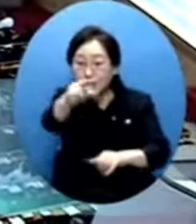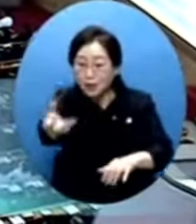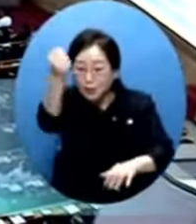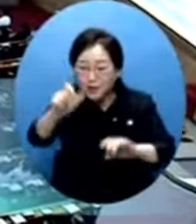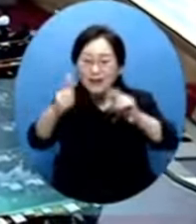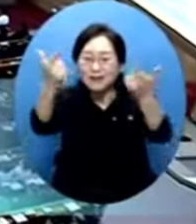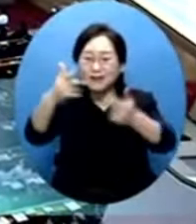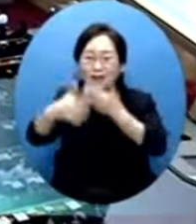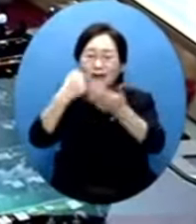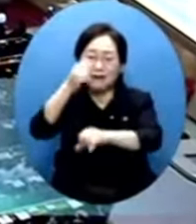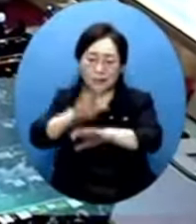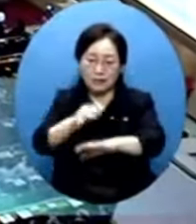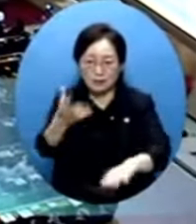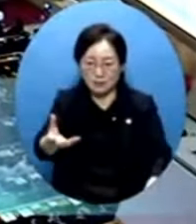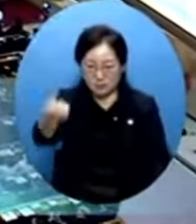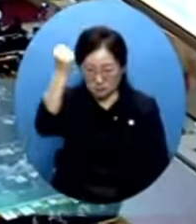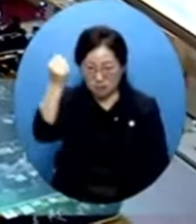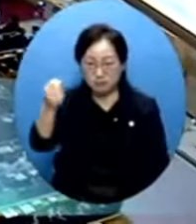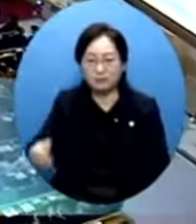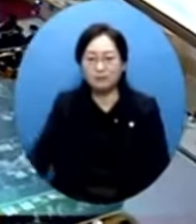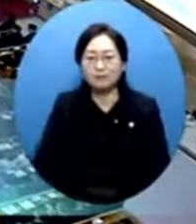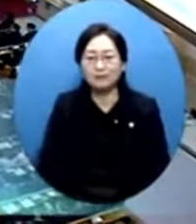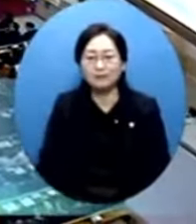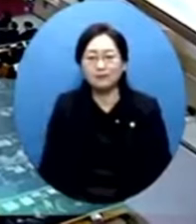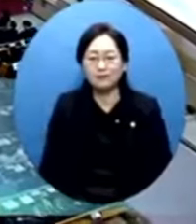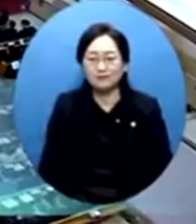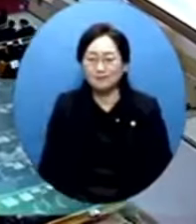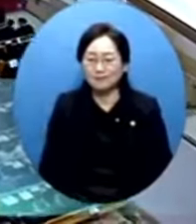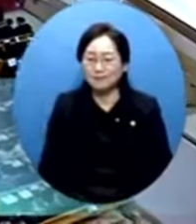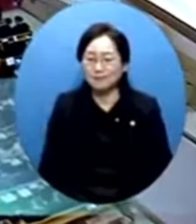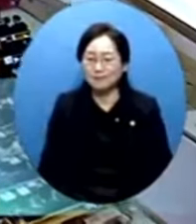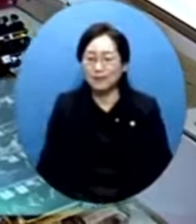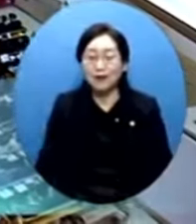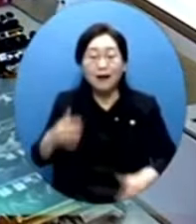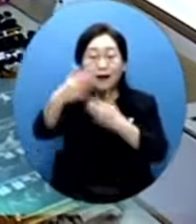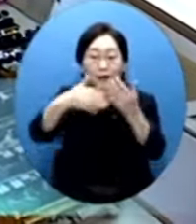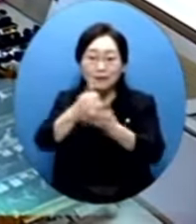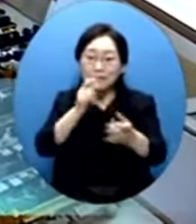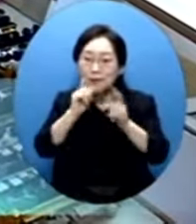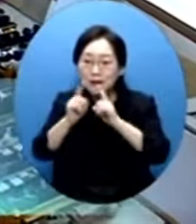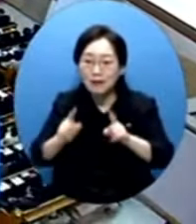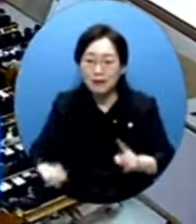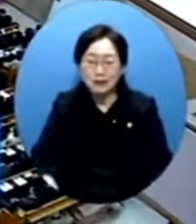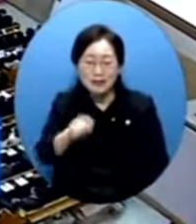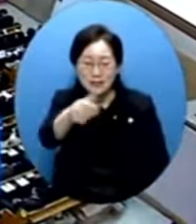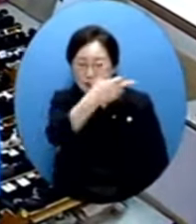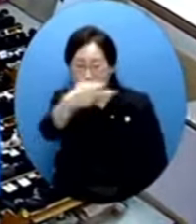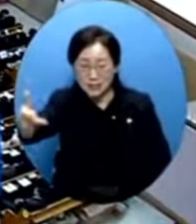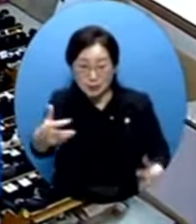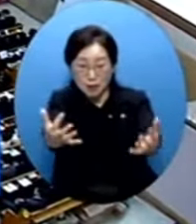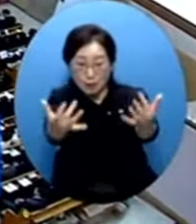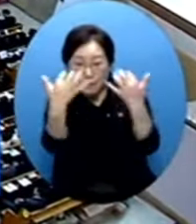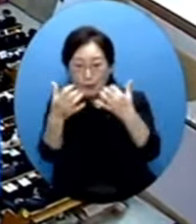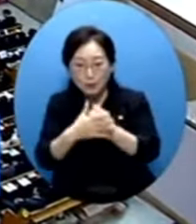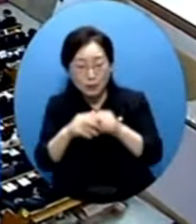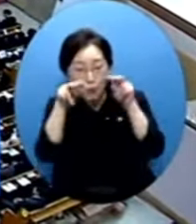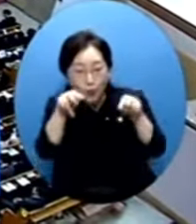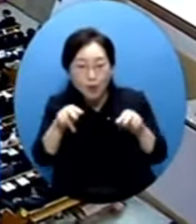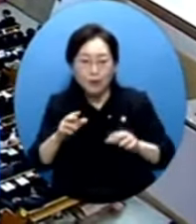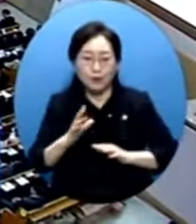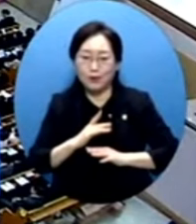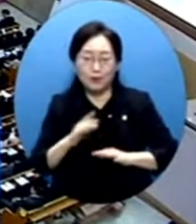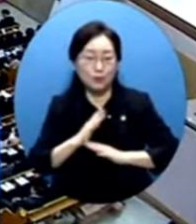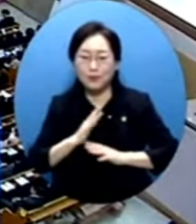아니요 하나님께 속한 것이니라 아멘 하나님께서 말씀하십니다이 큰 무리를 인하여 두려워하거나